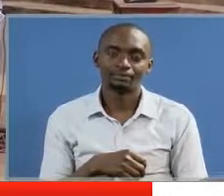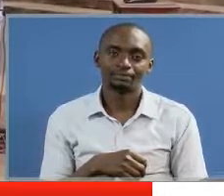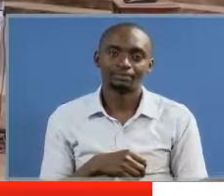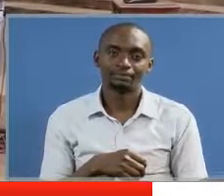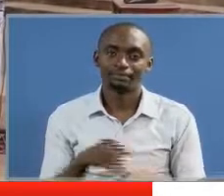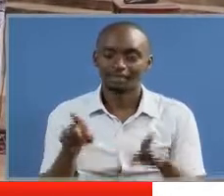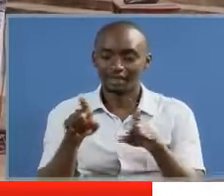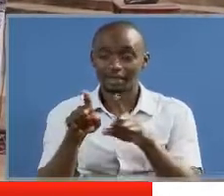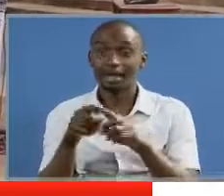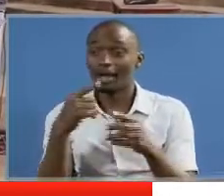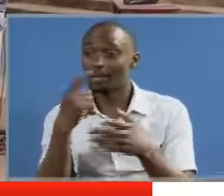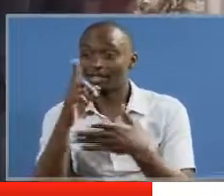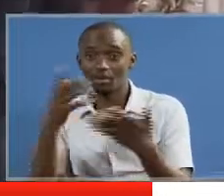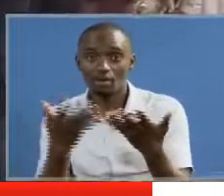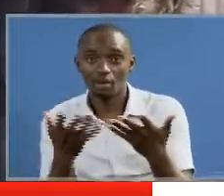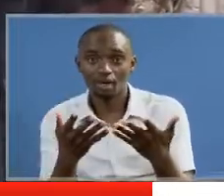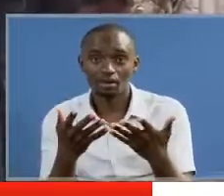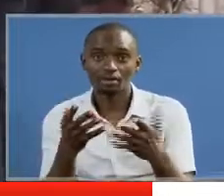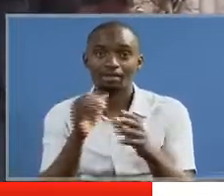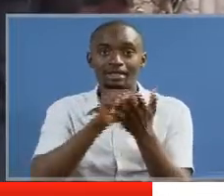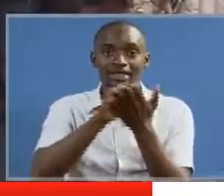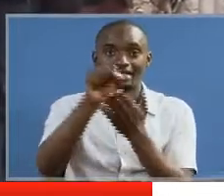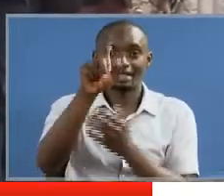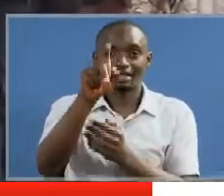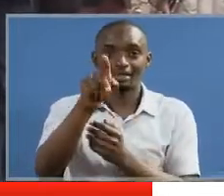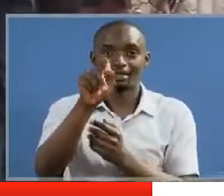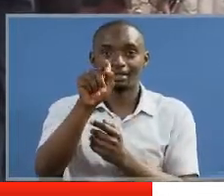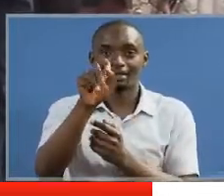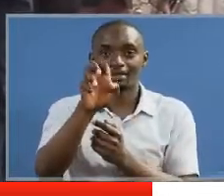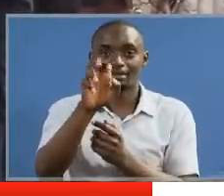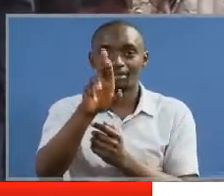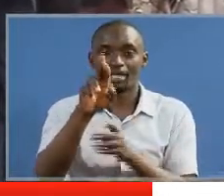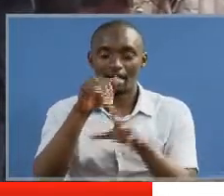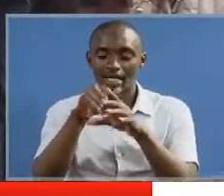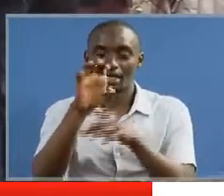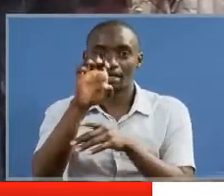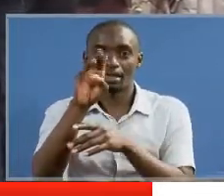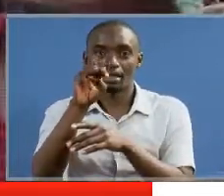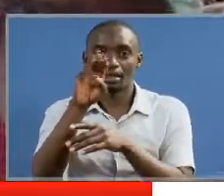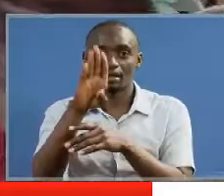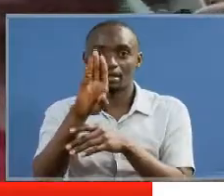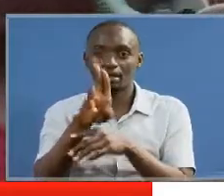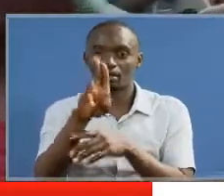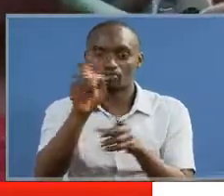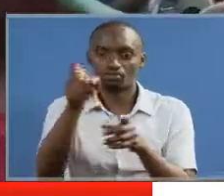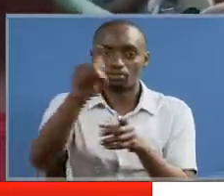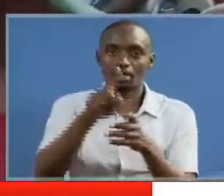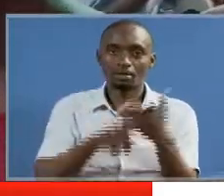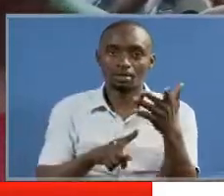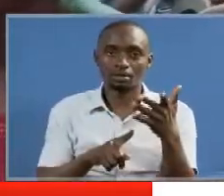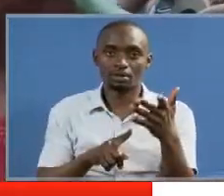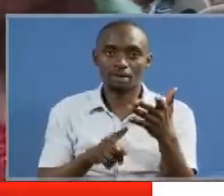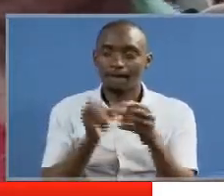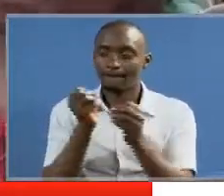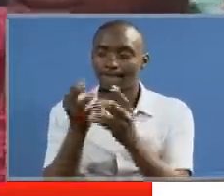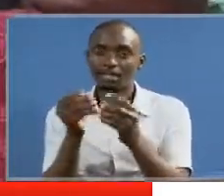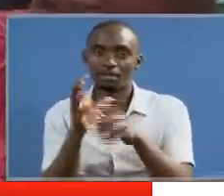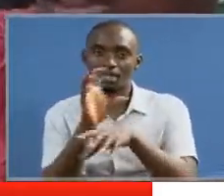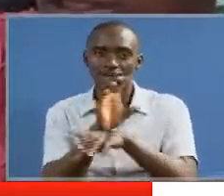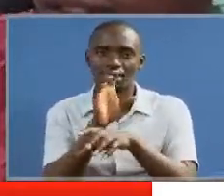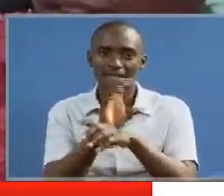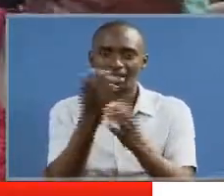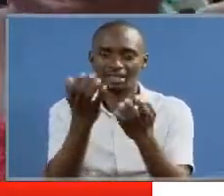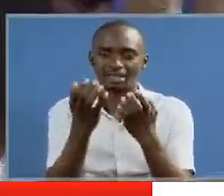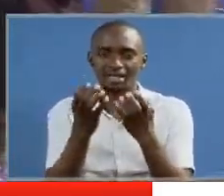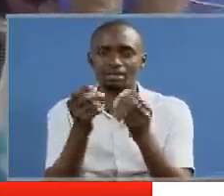Ruto amesema haya akiwa katika kanisa la St. Peter and Paul Cathedral, kaunti ya Embu. Aliongeza kuwa kanisa nyingi zinahitaji pesa